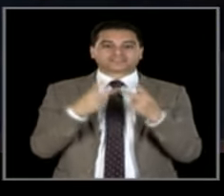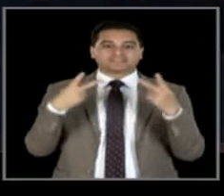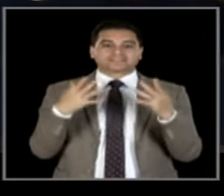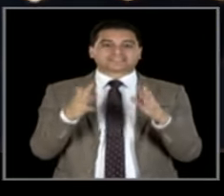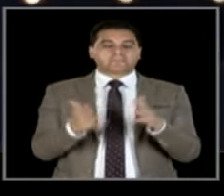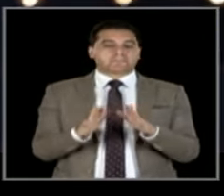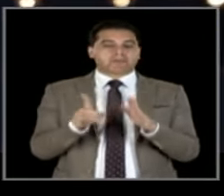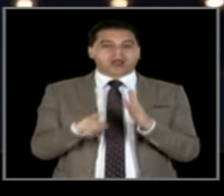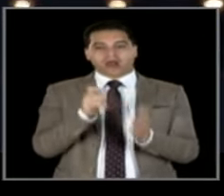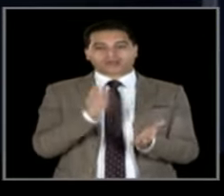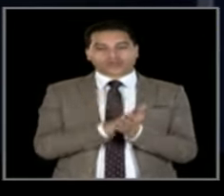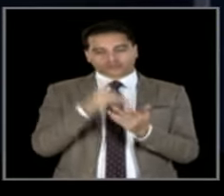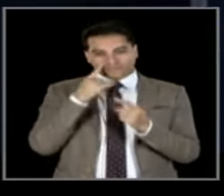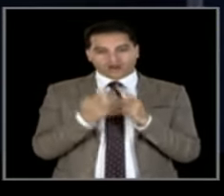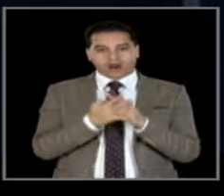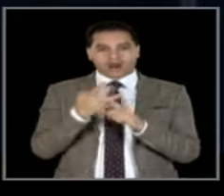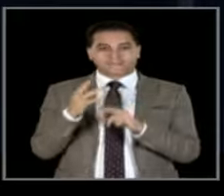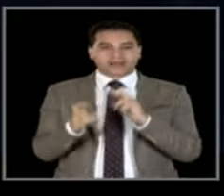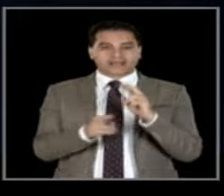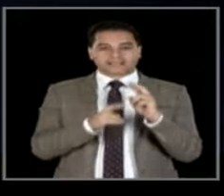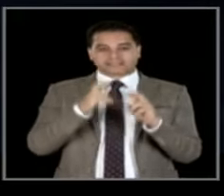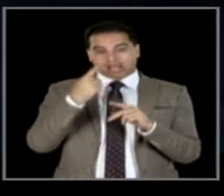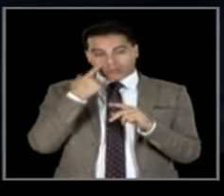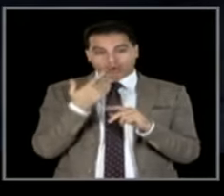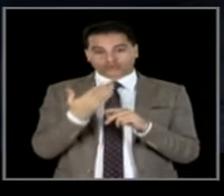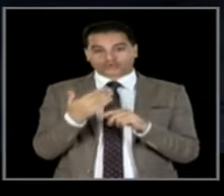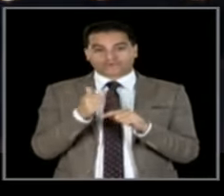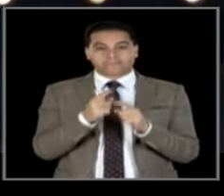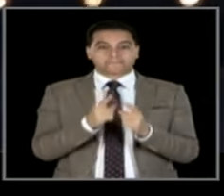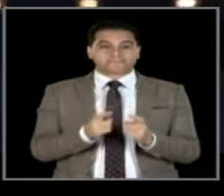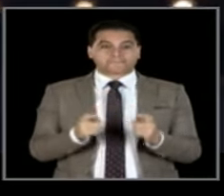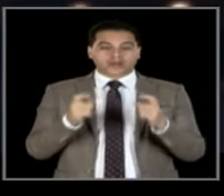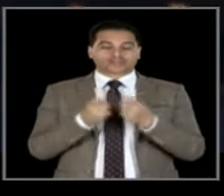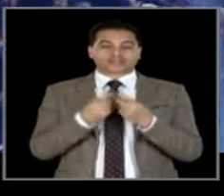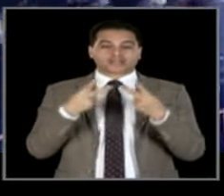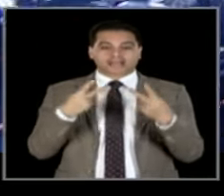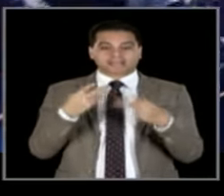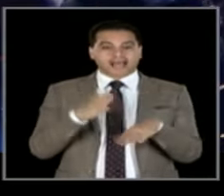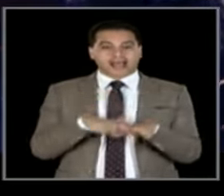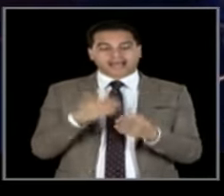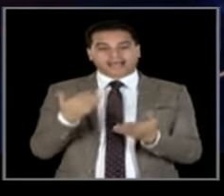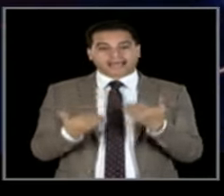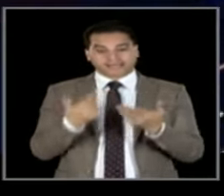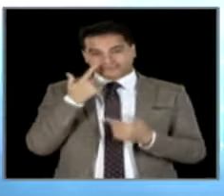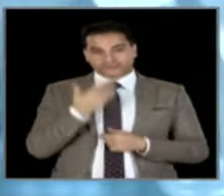عجلة الحظ و4 أسئلة، وهنشوف ماتش النهاردة هيخلص على إيه.